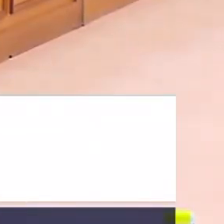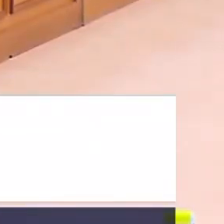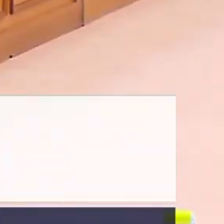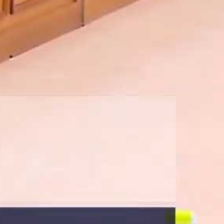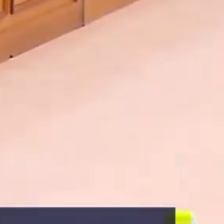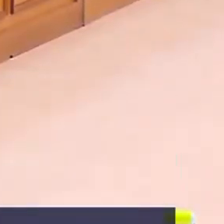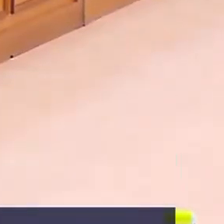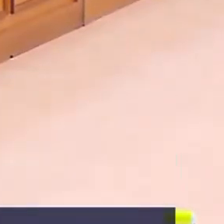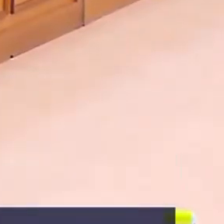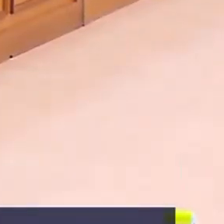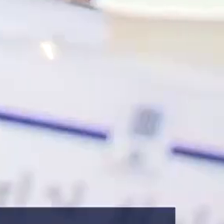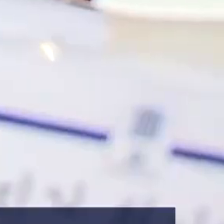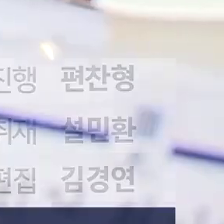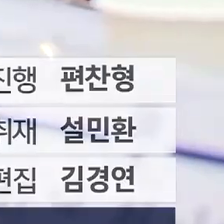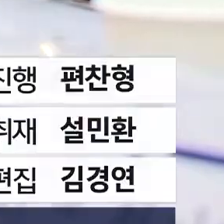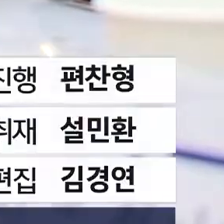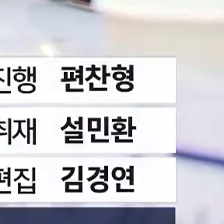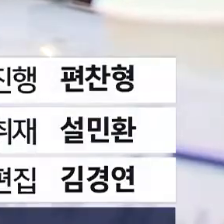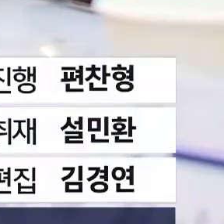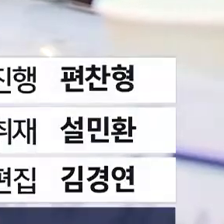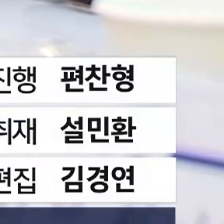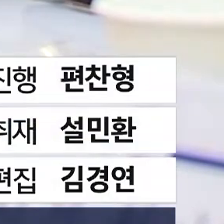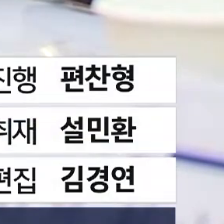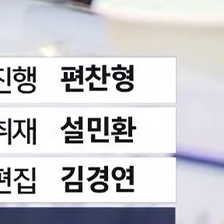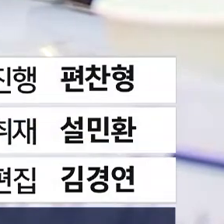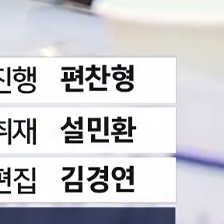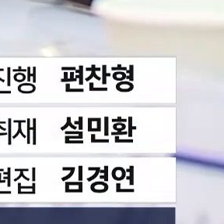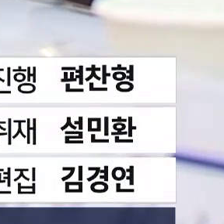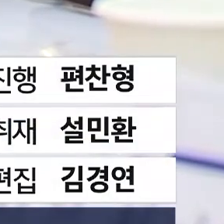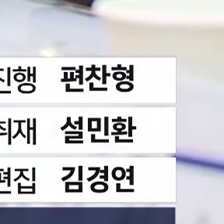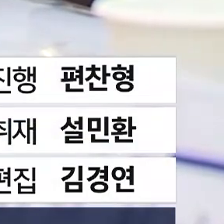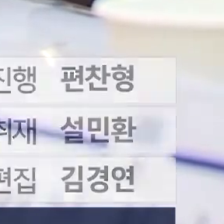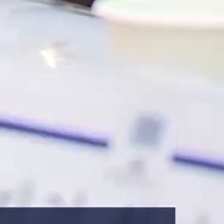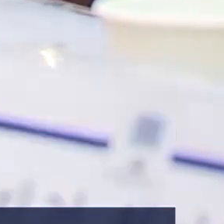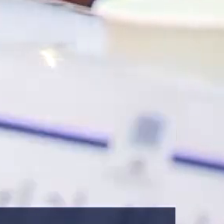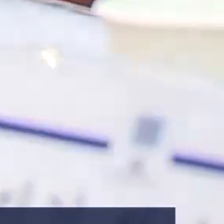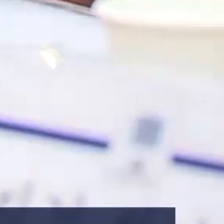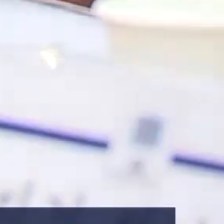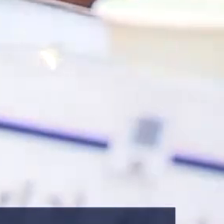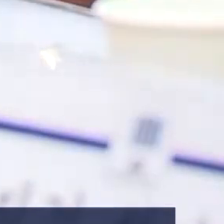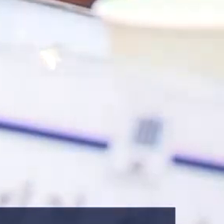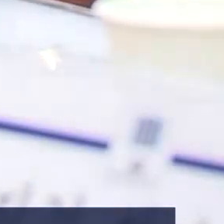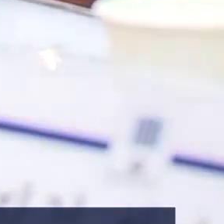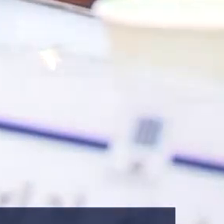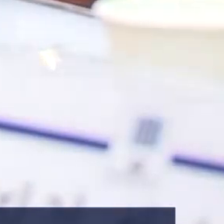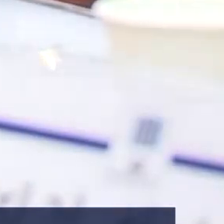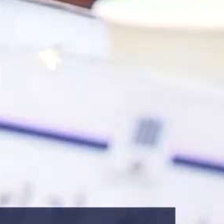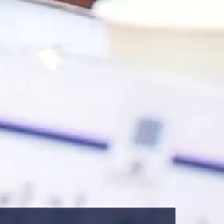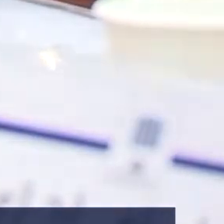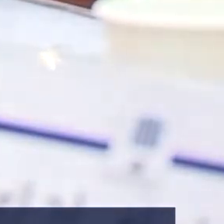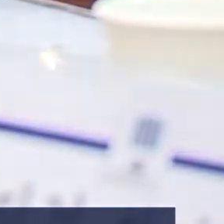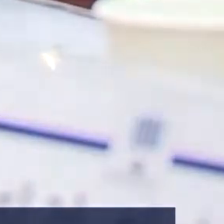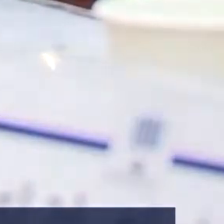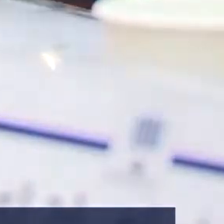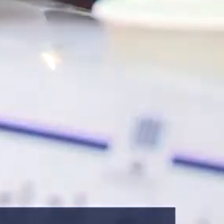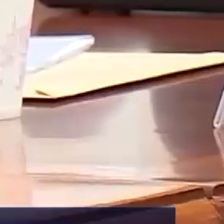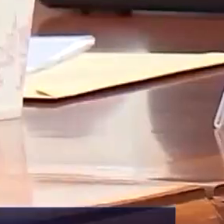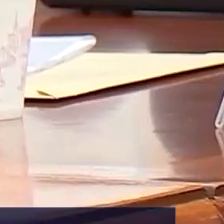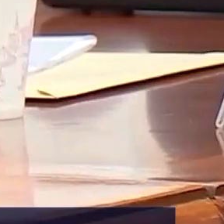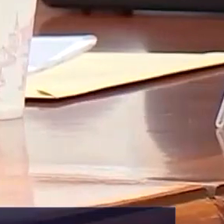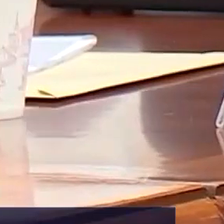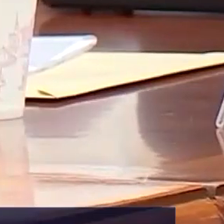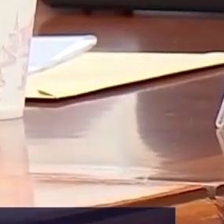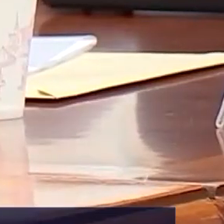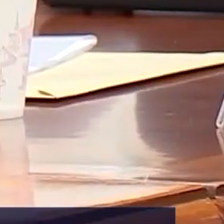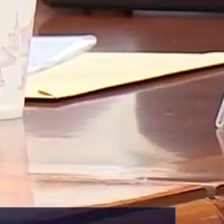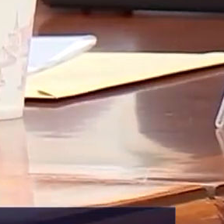열고 검수완박법안의 이론적, 실무적 문제점들에 대한 의견을 모으기로 했습니다. 지금까지 서울중앙지검에서